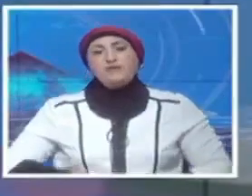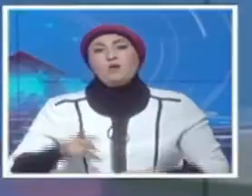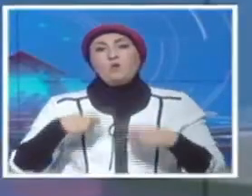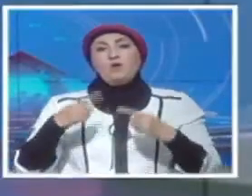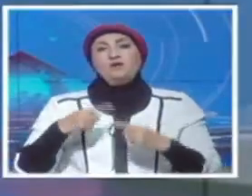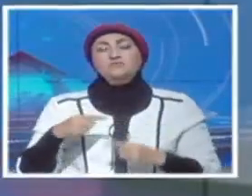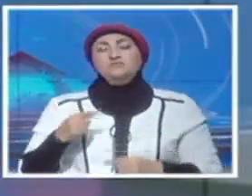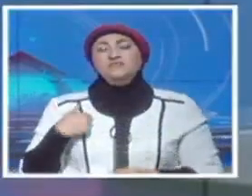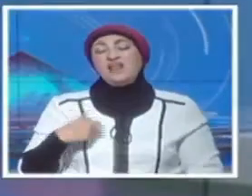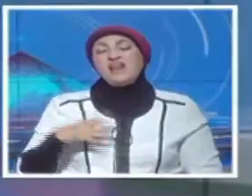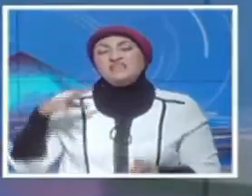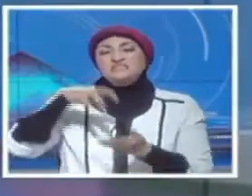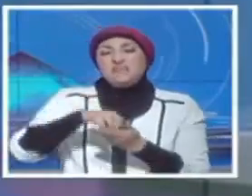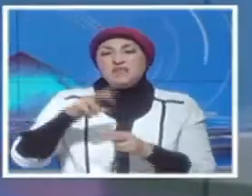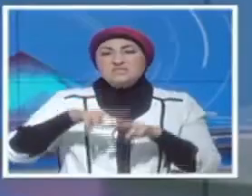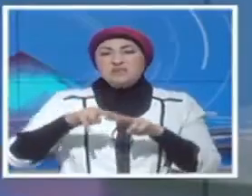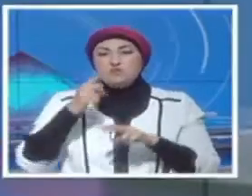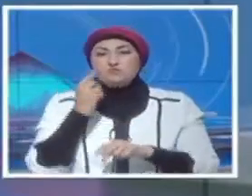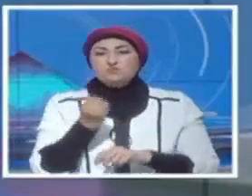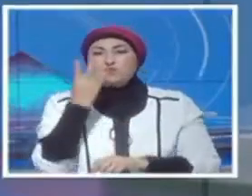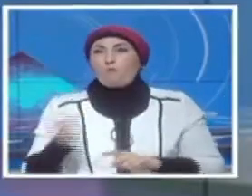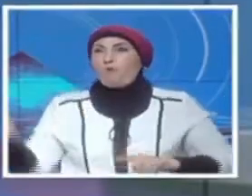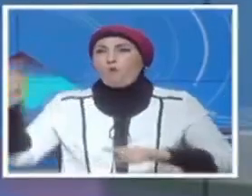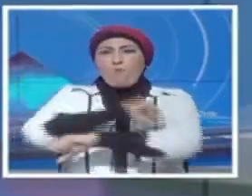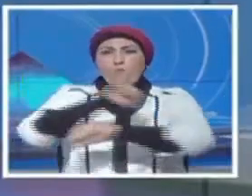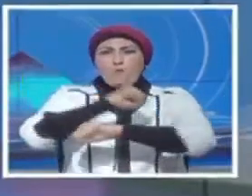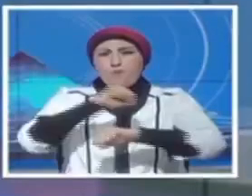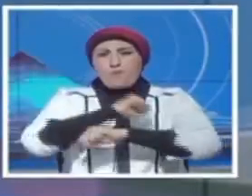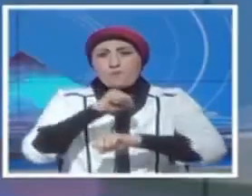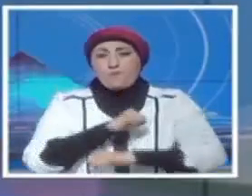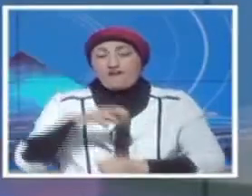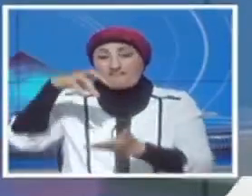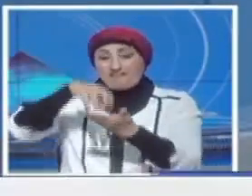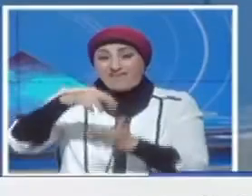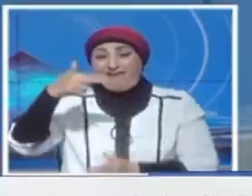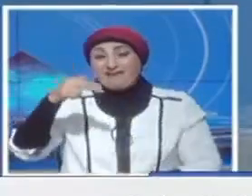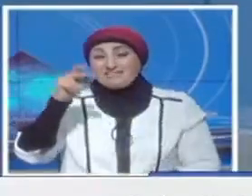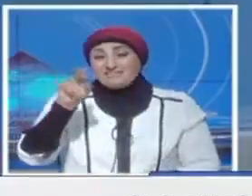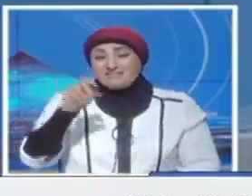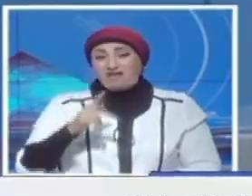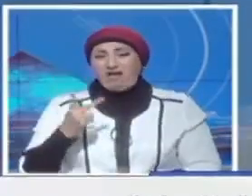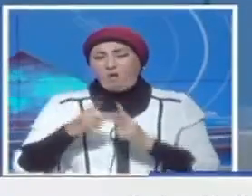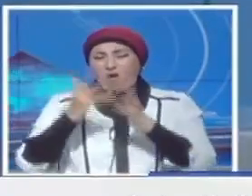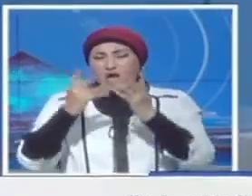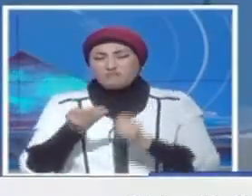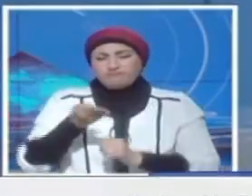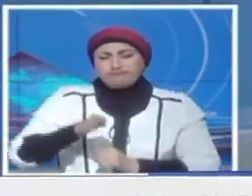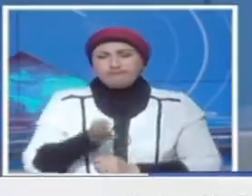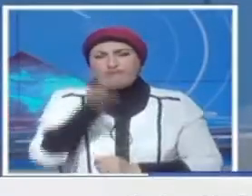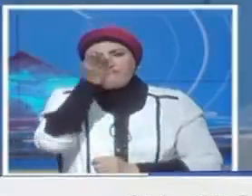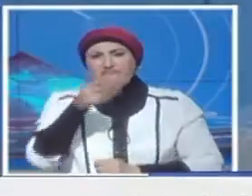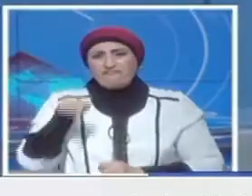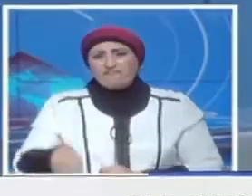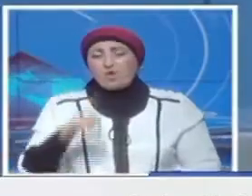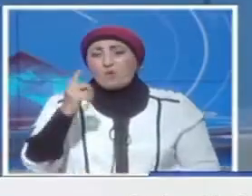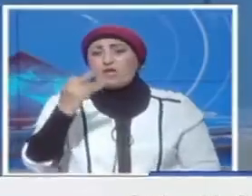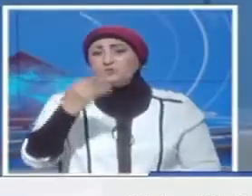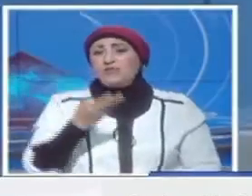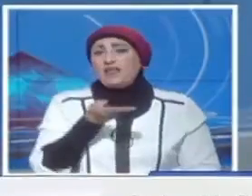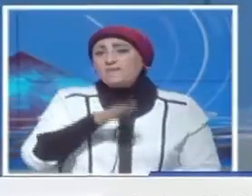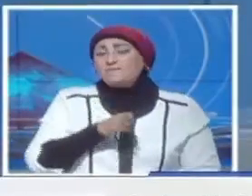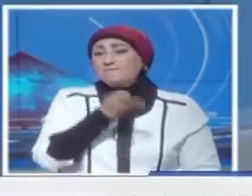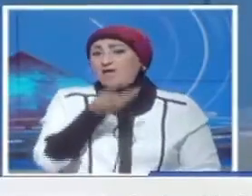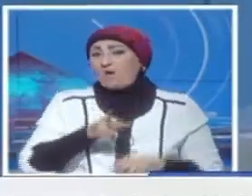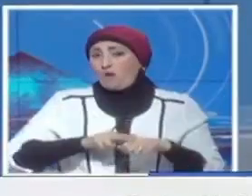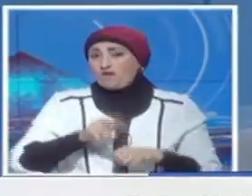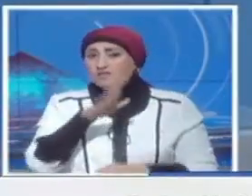واصل الاحتلال الإسرائيلي صباح اليوم غاراته على مناطق في قطاع غزة، وارتفع عدد الشهداء إلى 31 شهيدا فضلا